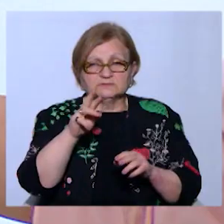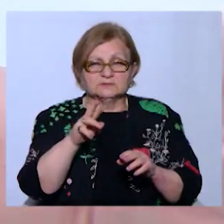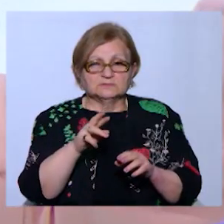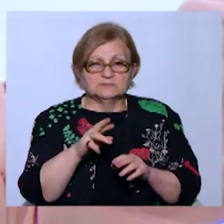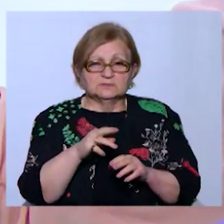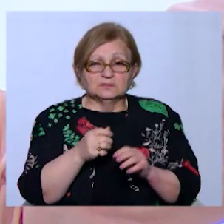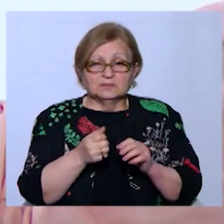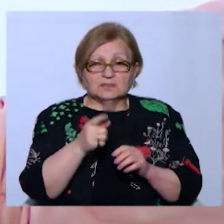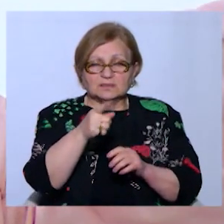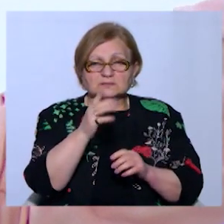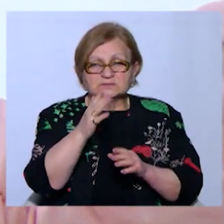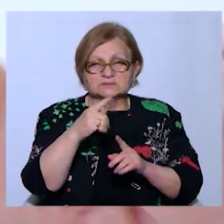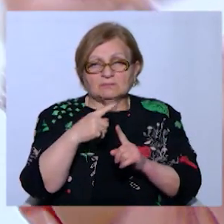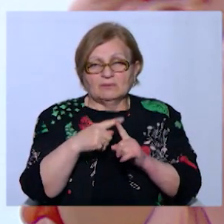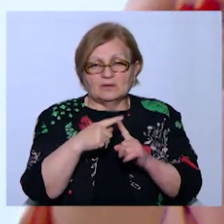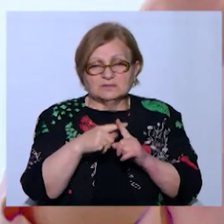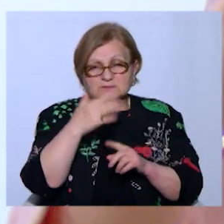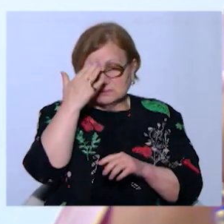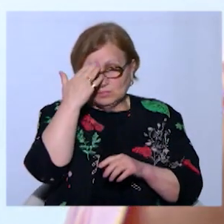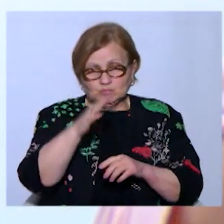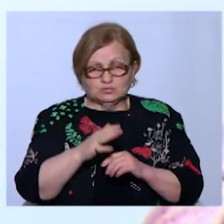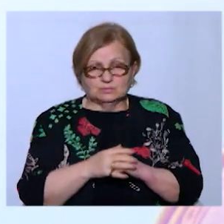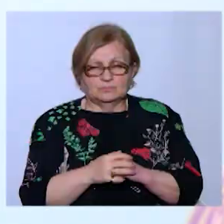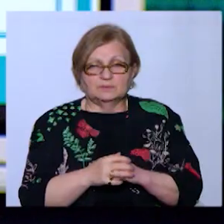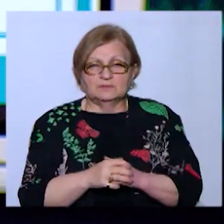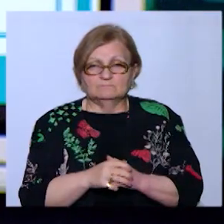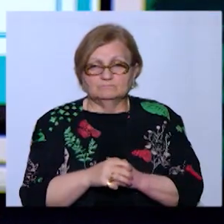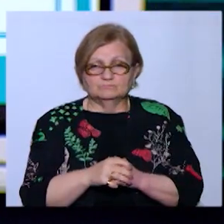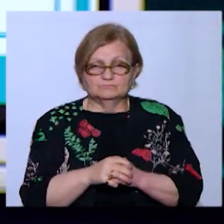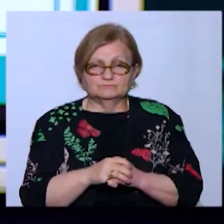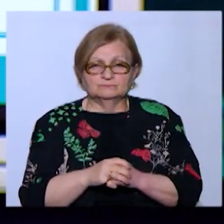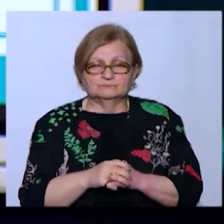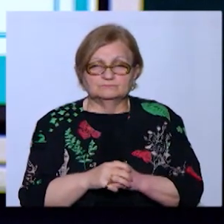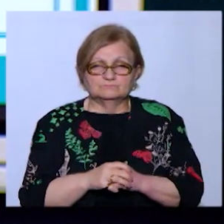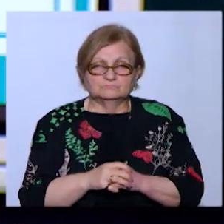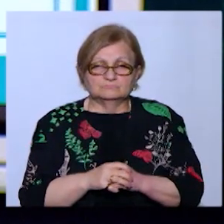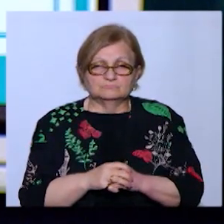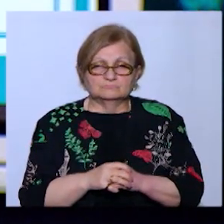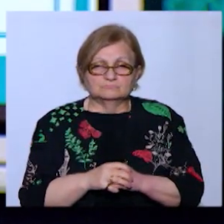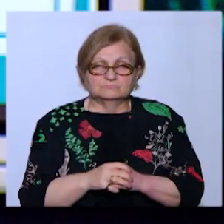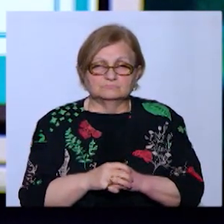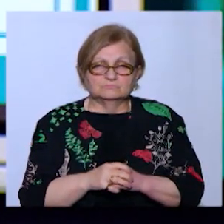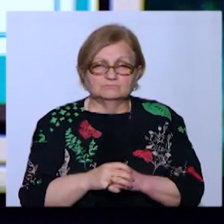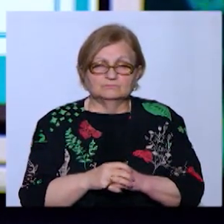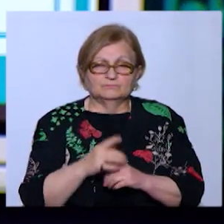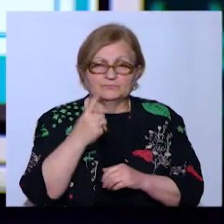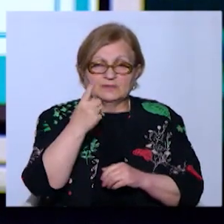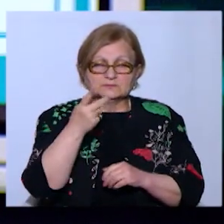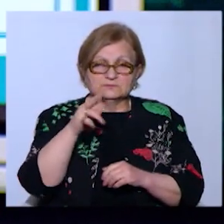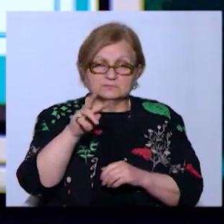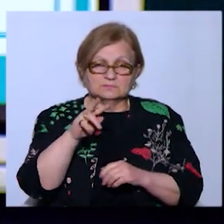BD აღვნიშნოთ X-ით. მოდით, უცნობია. უცნობს აღვნიშნავთ ხოლმე X-ით, ხო? ანუ ჩავწეროთ, რომ 1-ის